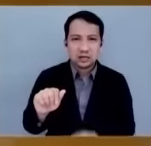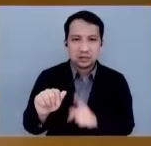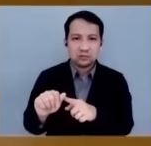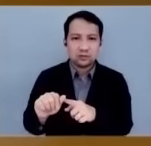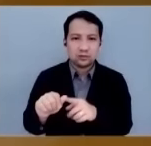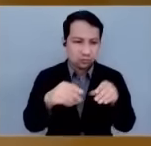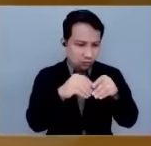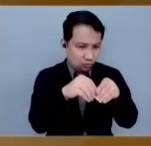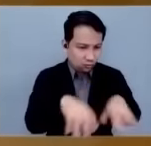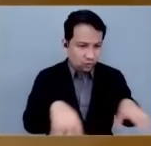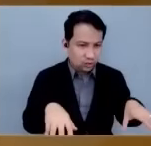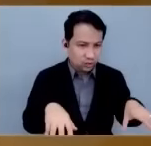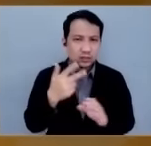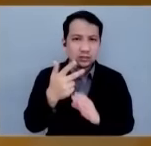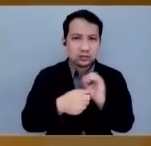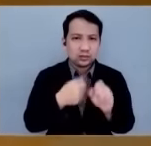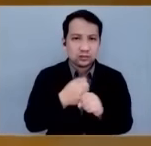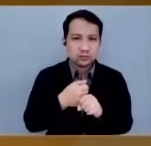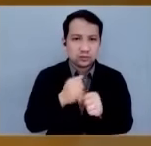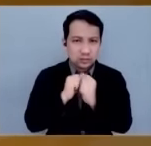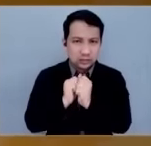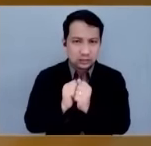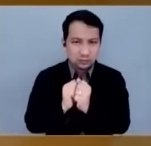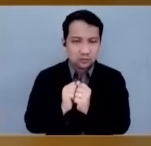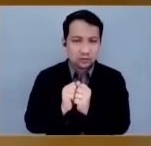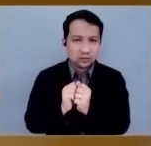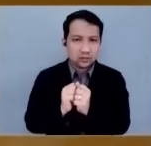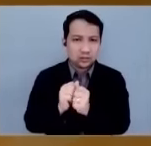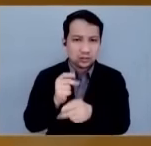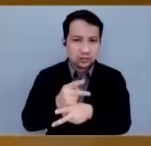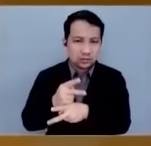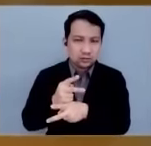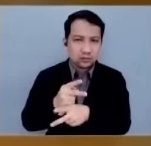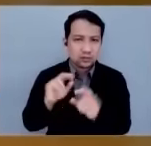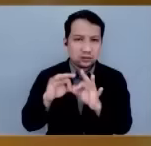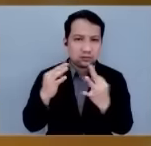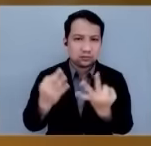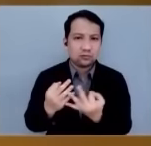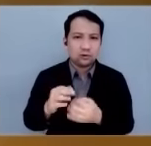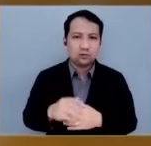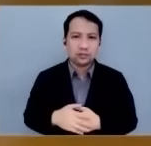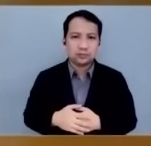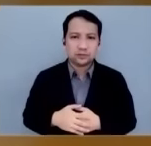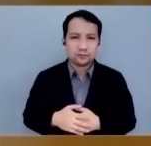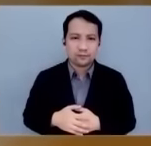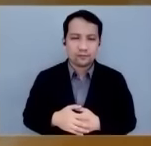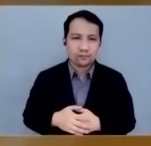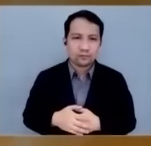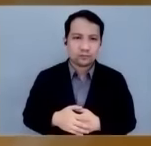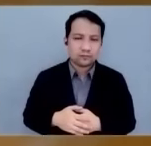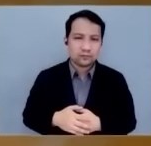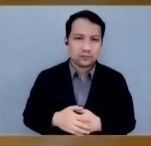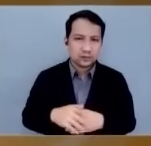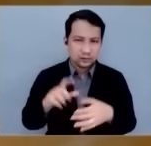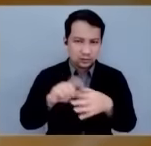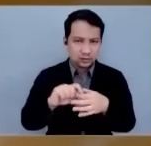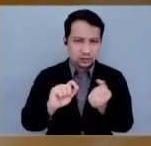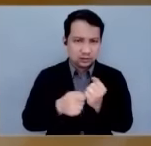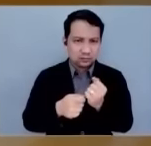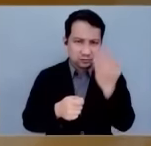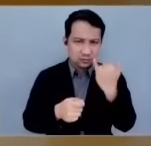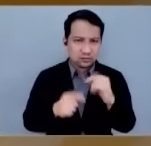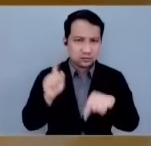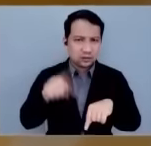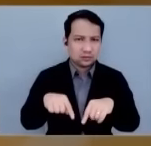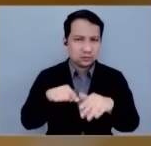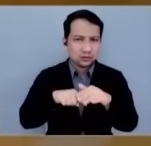higit 3 taon na niyang kasama at itinuturing ng pamilya. Nakalock naman po yung gate namin kaya imposible pong